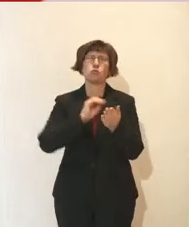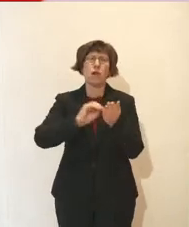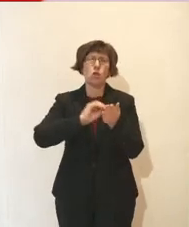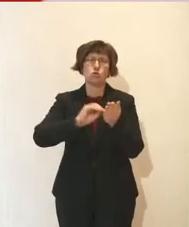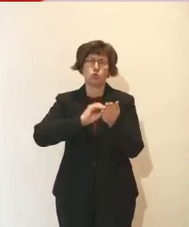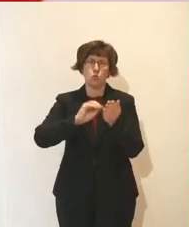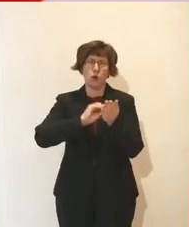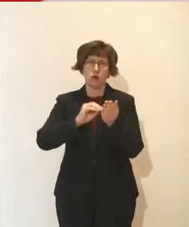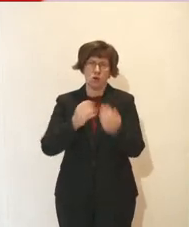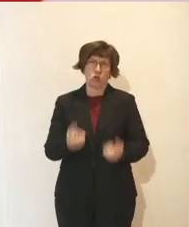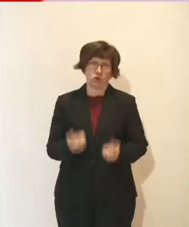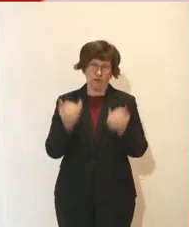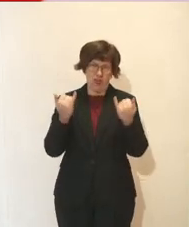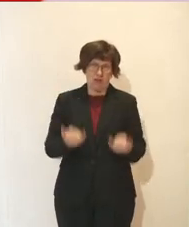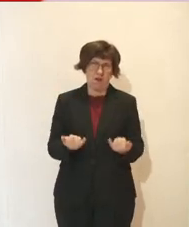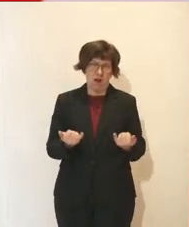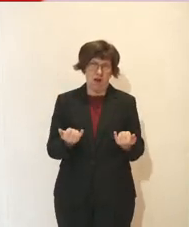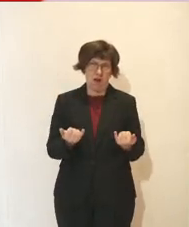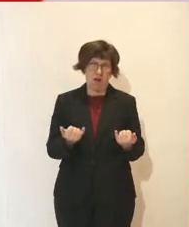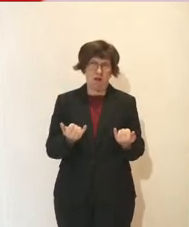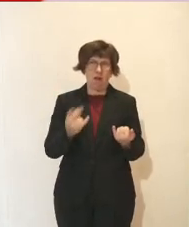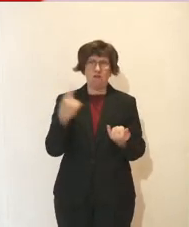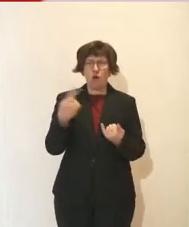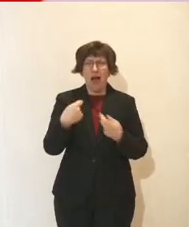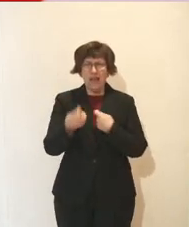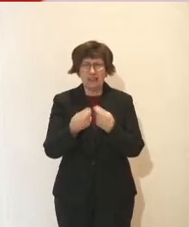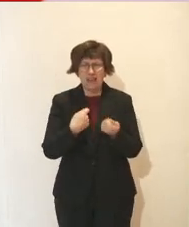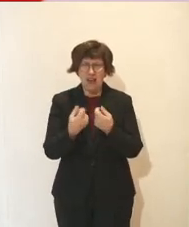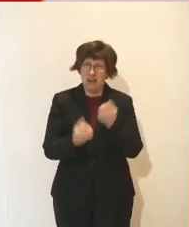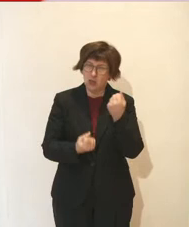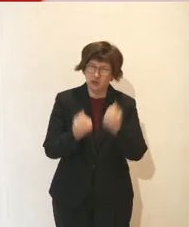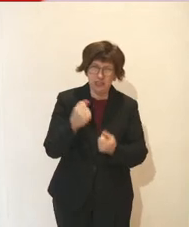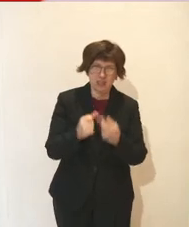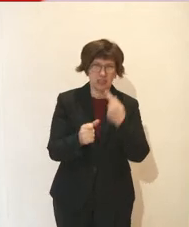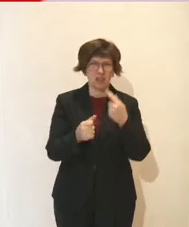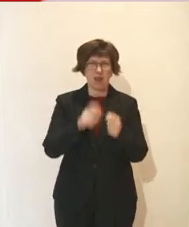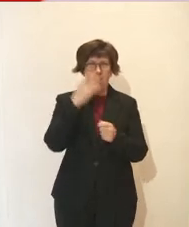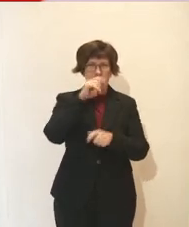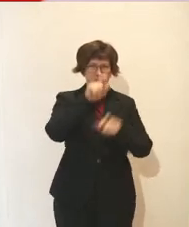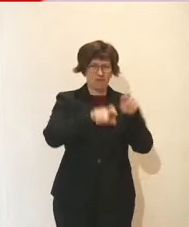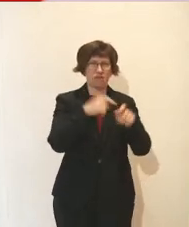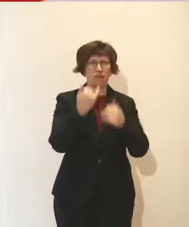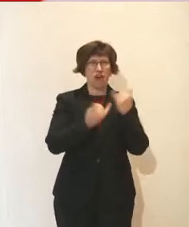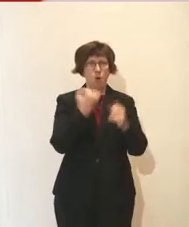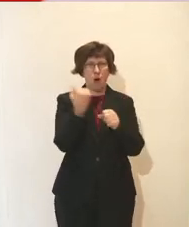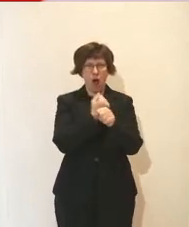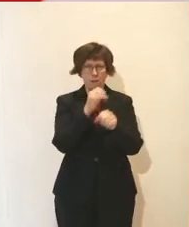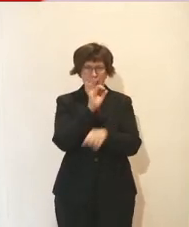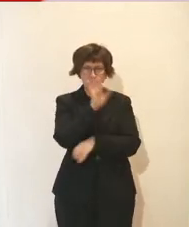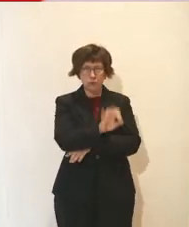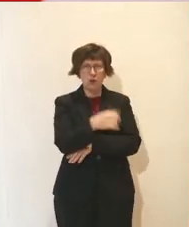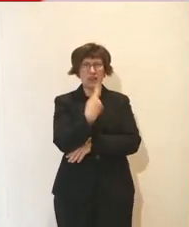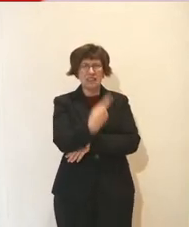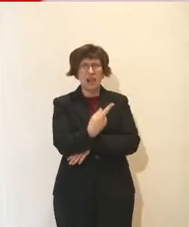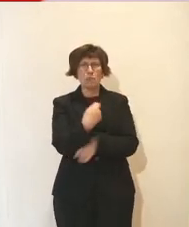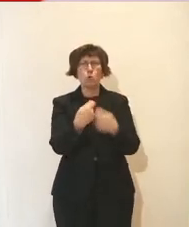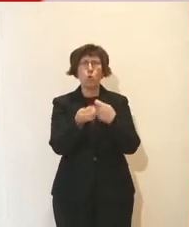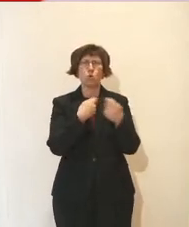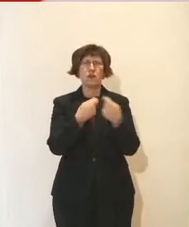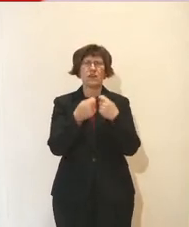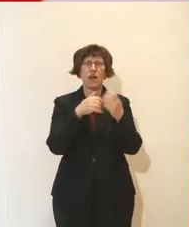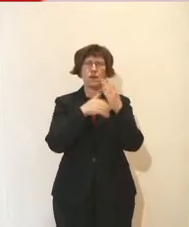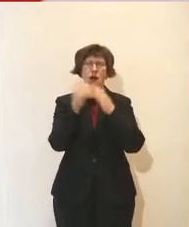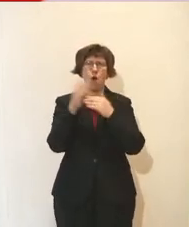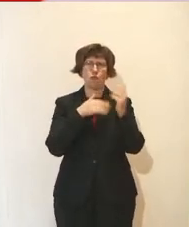das wird schwer für die einzelhändlern und einzelhändler die männer und frauen die da arbeiten für diejenigen die sich unternehmen aufgebaut